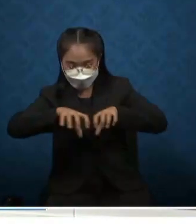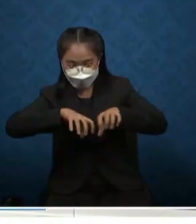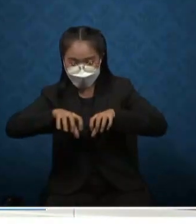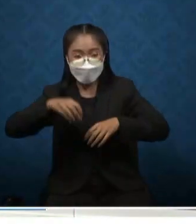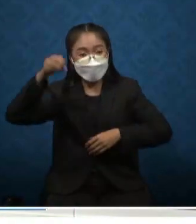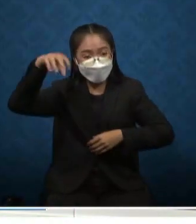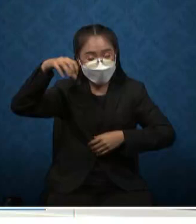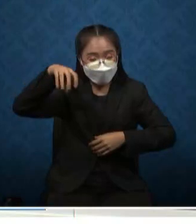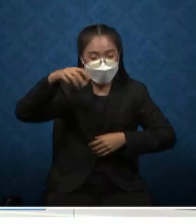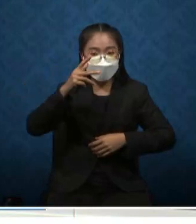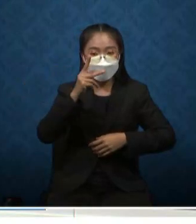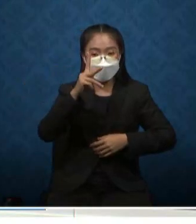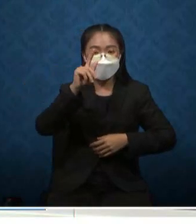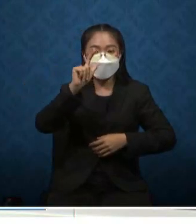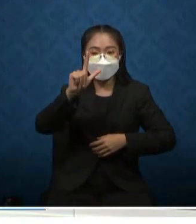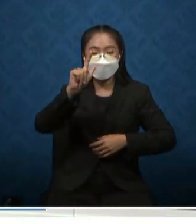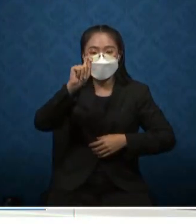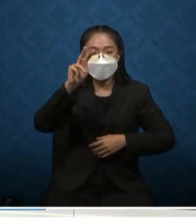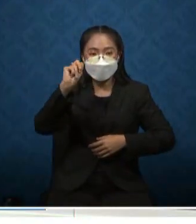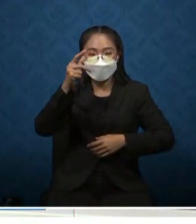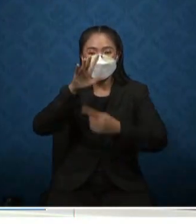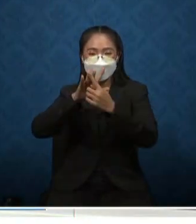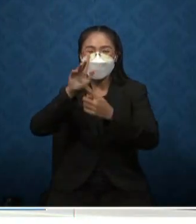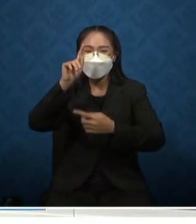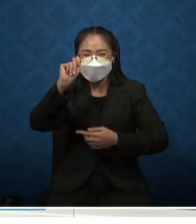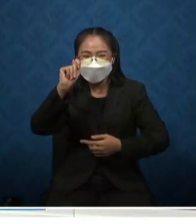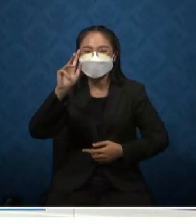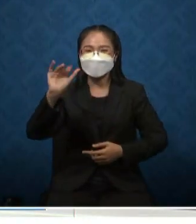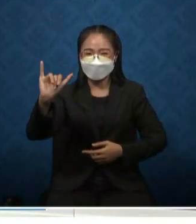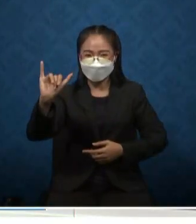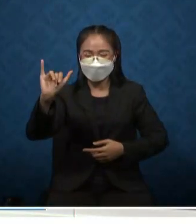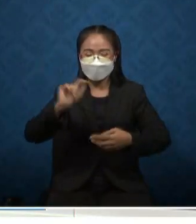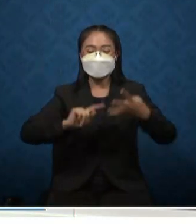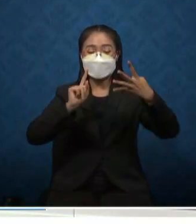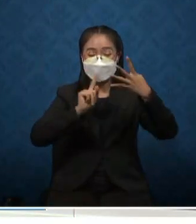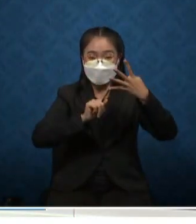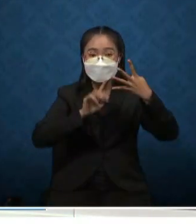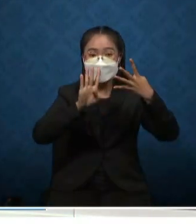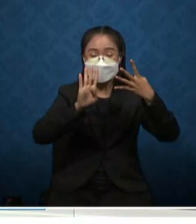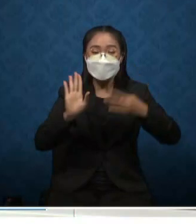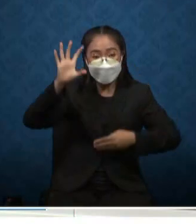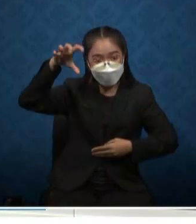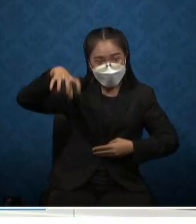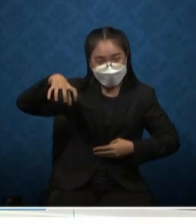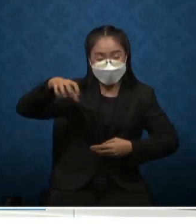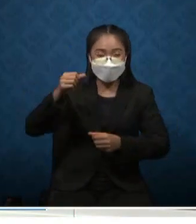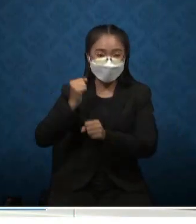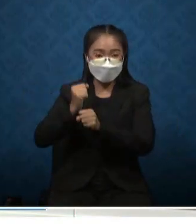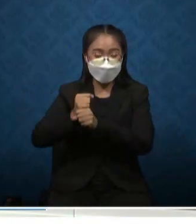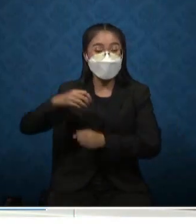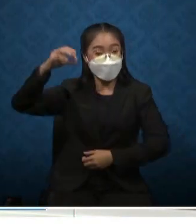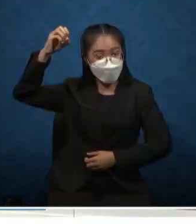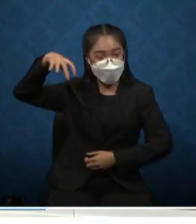คลองเตยของการไฟฟ้านครหลวงและ 4บริษัทพลังงานบริสุทธิ์จำกัดมหาชน